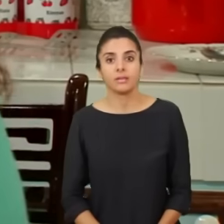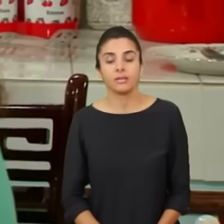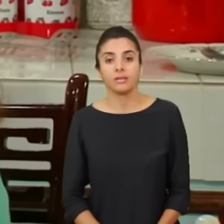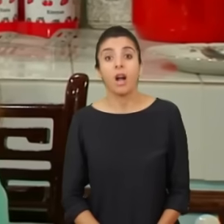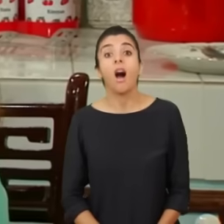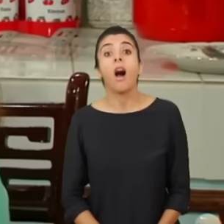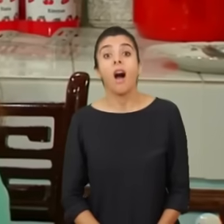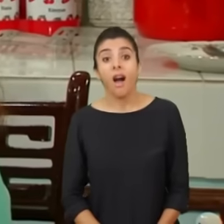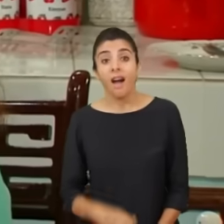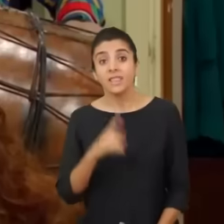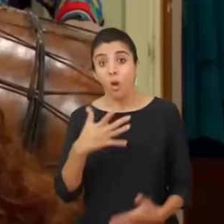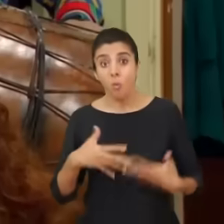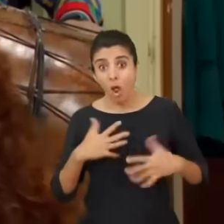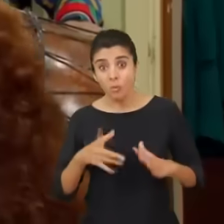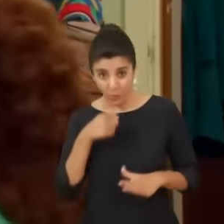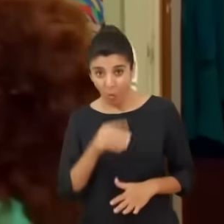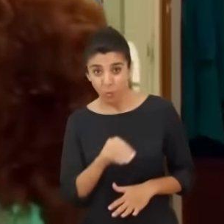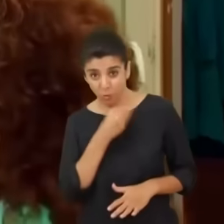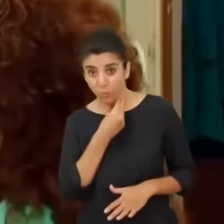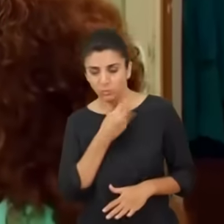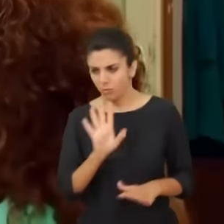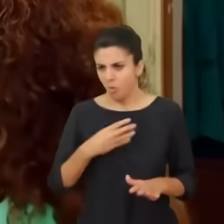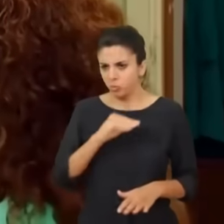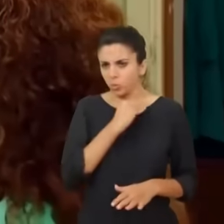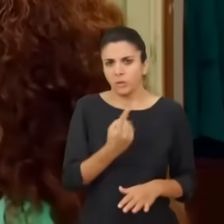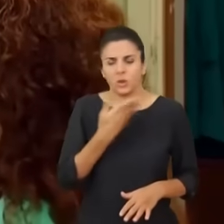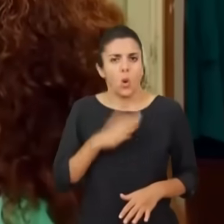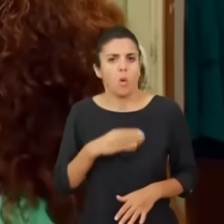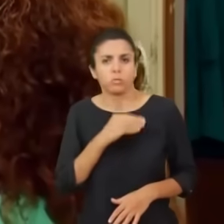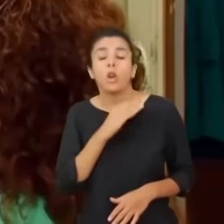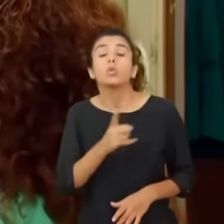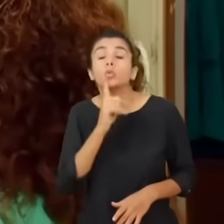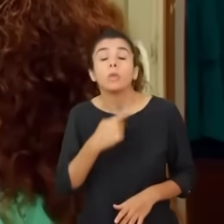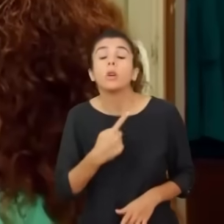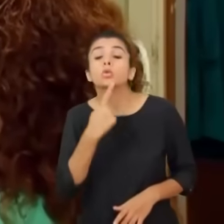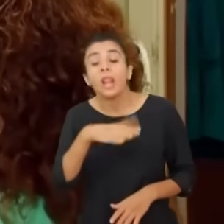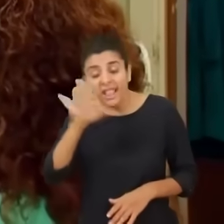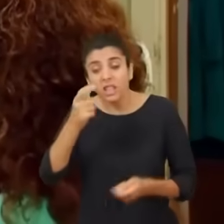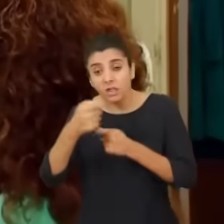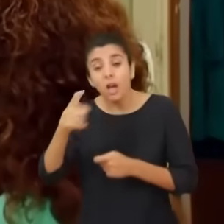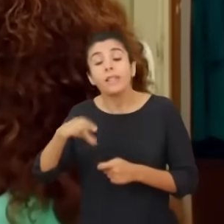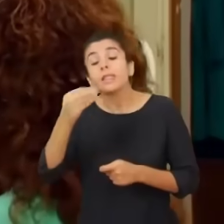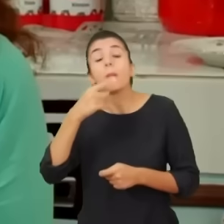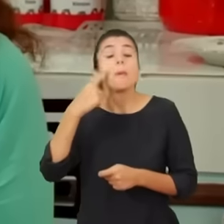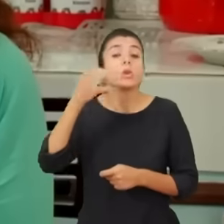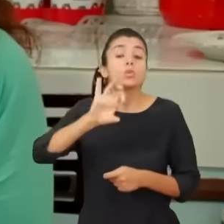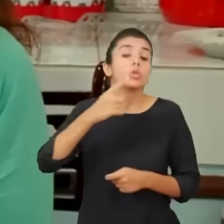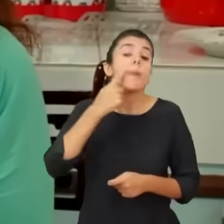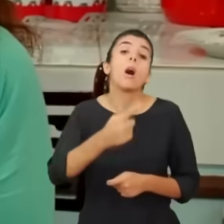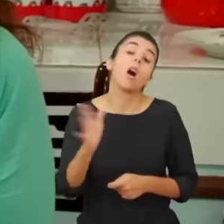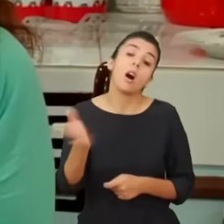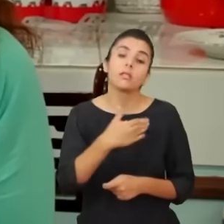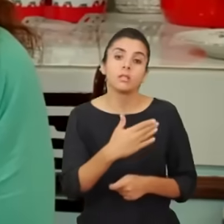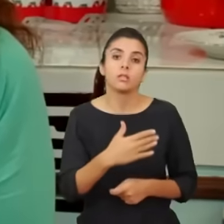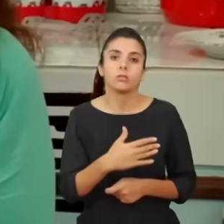Ha. Ha sen ona mı bozuldun anne? Ne bozulacağım? Ben hiçbir şey bozulmadım. Hadi sen de laf dene şunu bırak. Gel şuraya şu yemeği tuzla bak hadi.